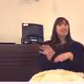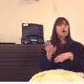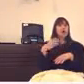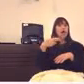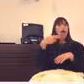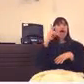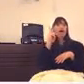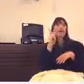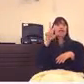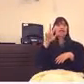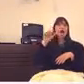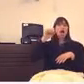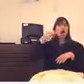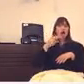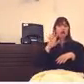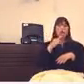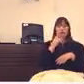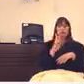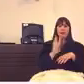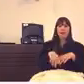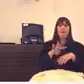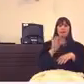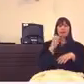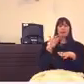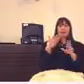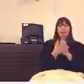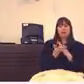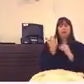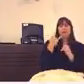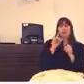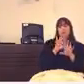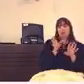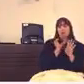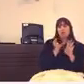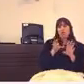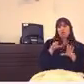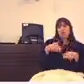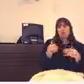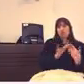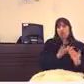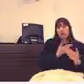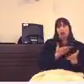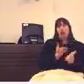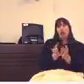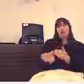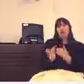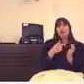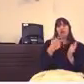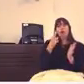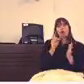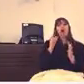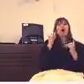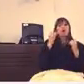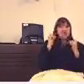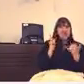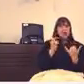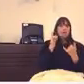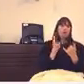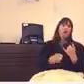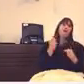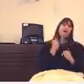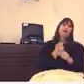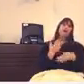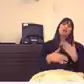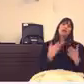אומרת, גם אם נכנסת בעבר ללא הקצאה, כי לא היה צורך בהליך ההקצאות, וזה בסדר, עכשיו אתה כן מחויב לעשות